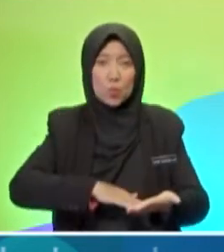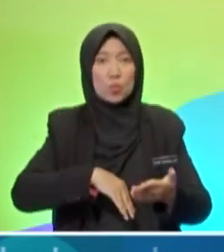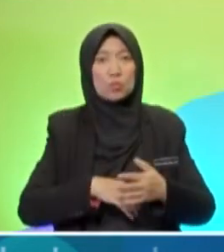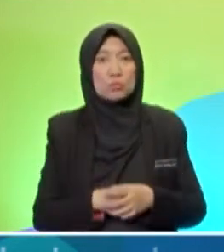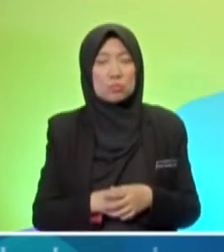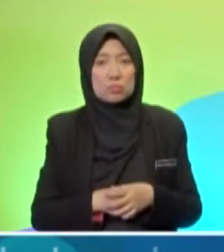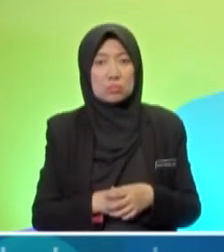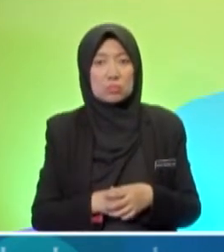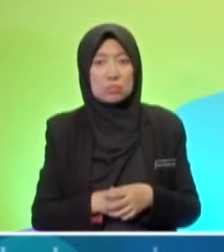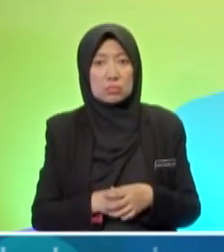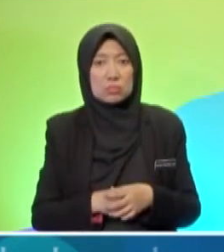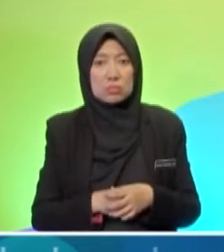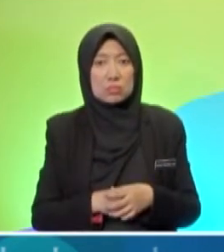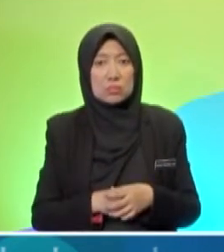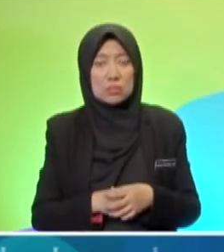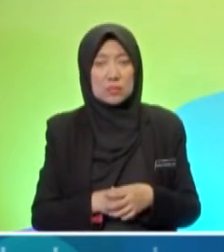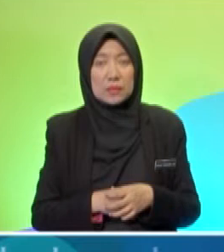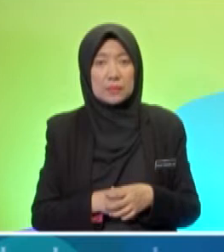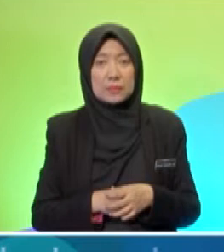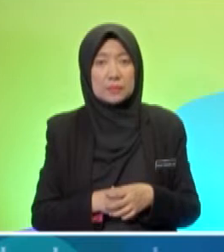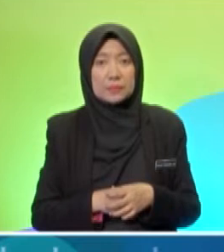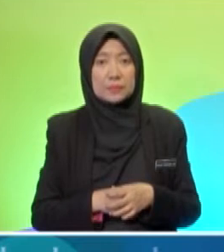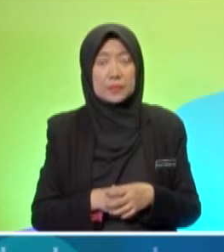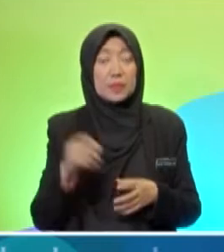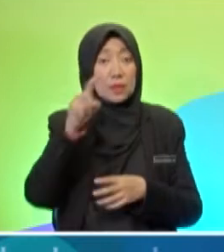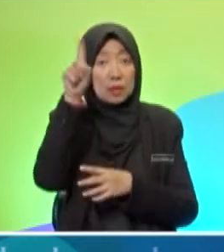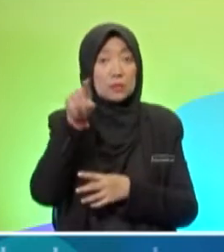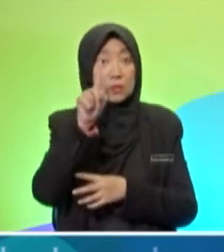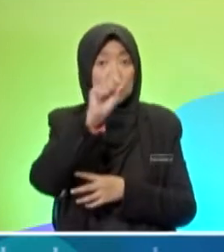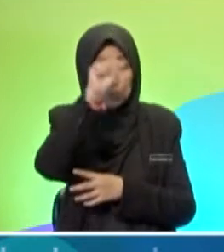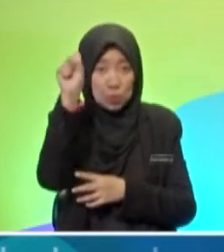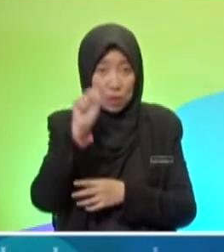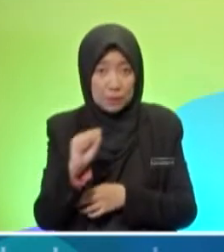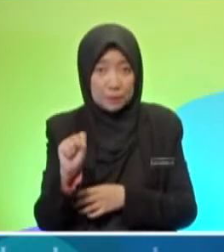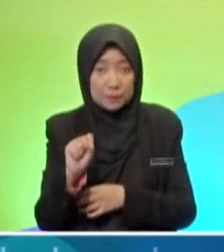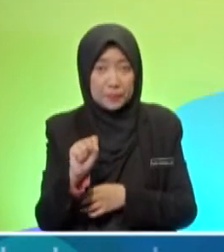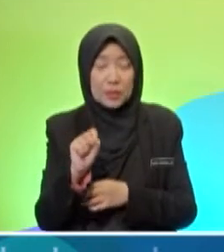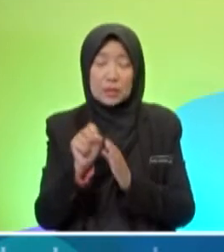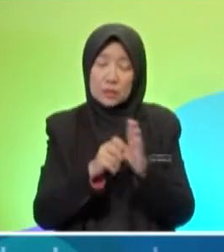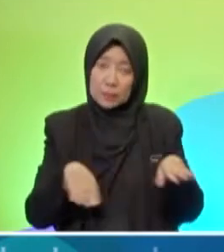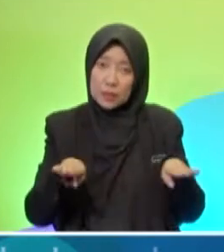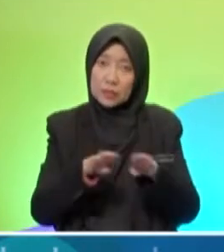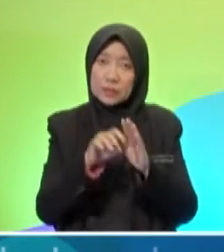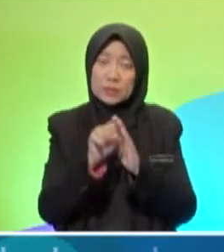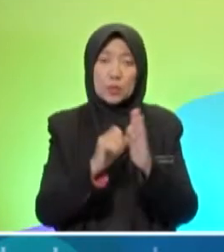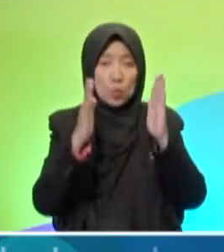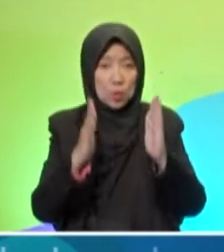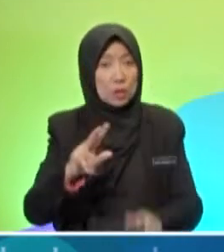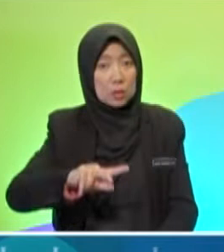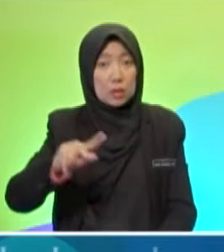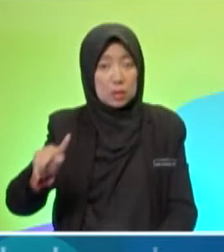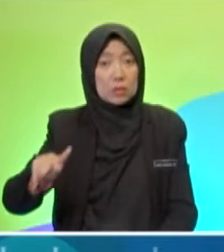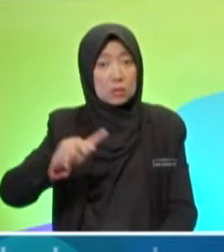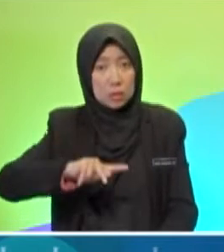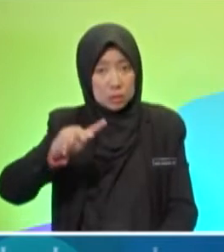katakan tidak kepada semoga teka-teki besar zat-zat satu soalan sebagai seorang kanak-kanak Zakwan